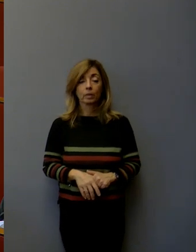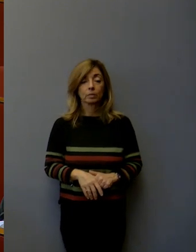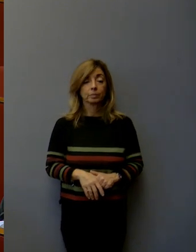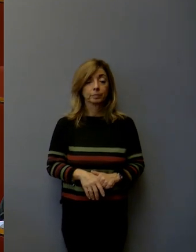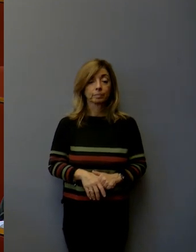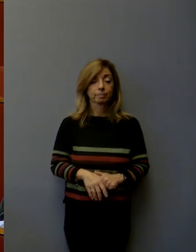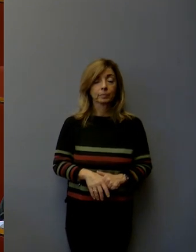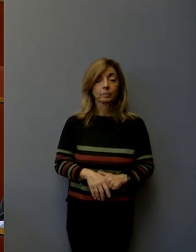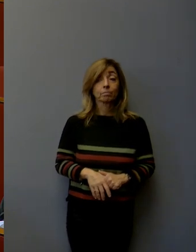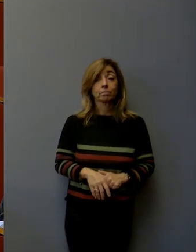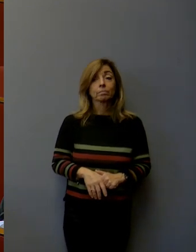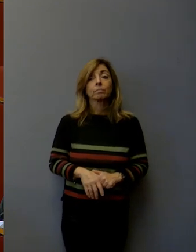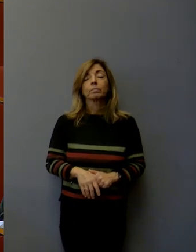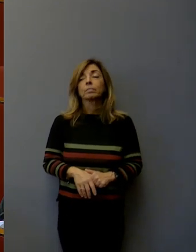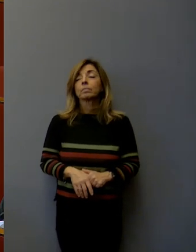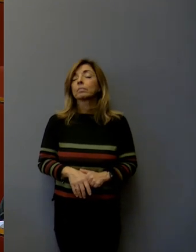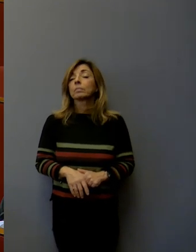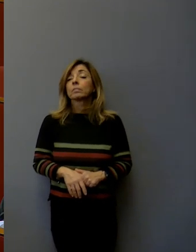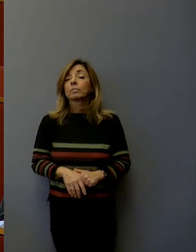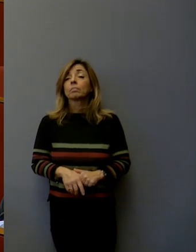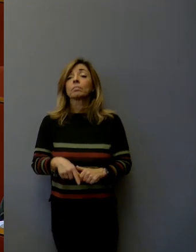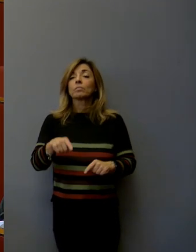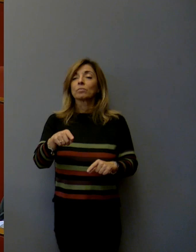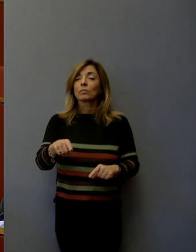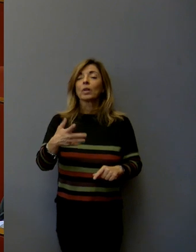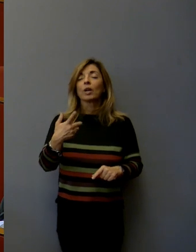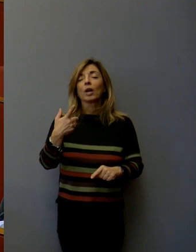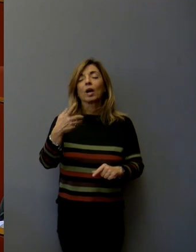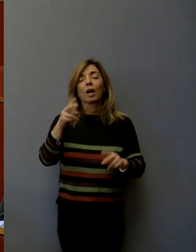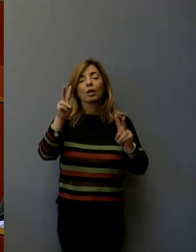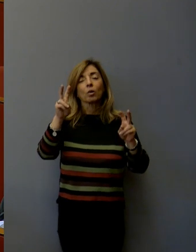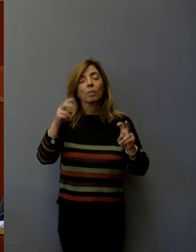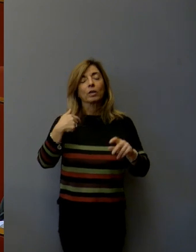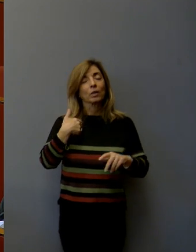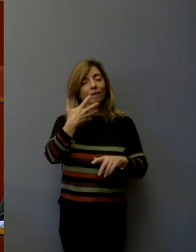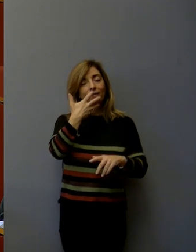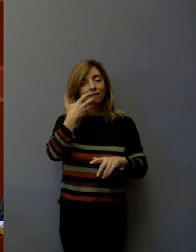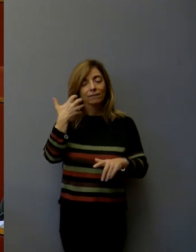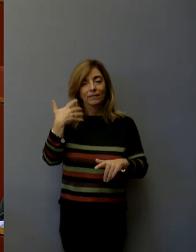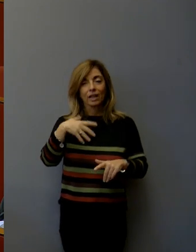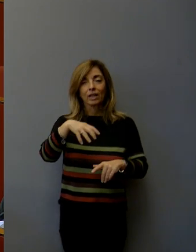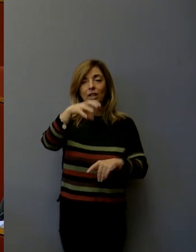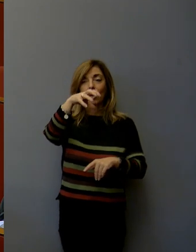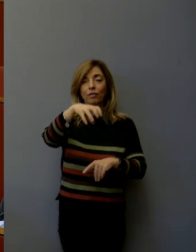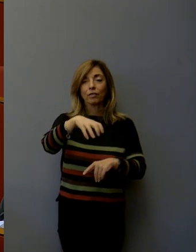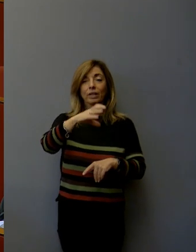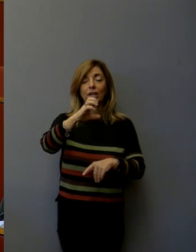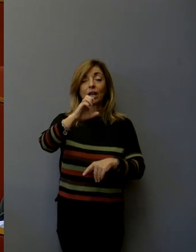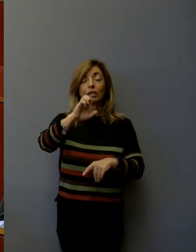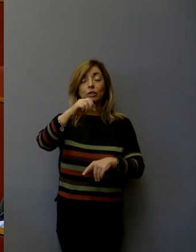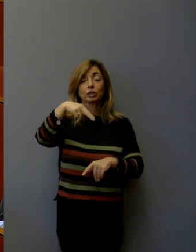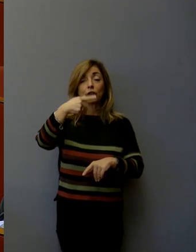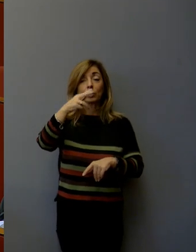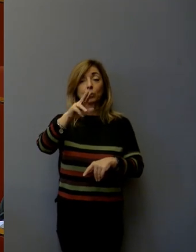o qua veniamo una cosa a me molto cara Villa Centurione Carpeneto Allora ho votato soddisfatta